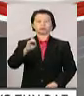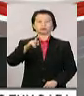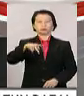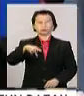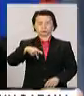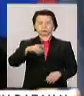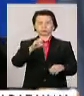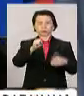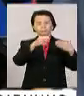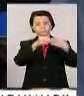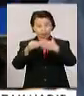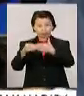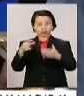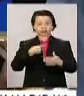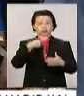kita akan melawat